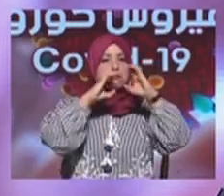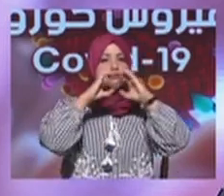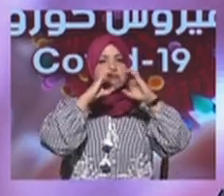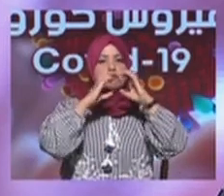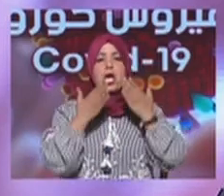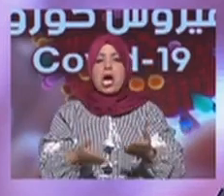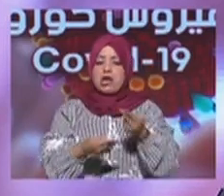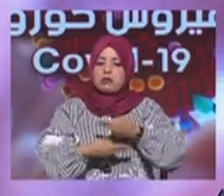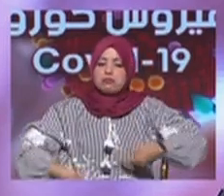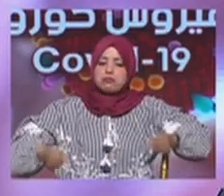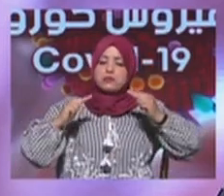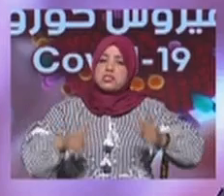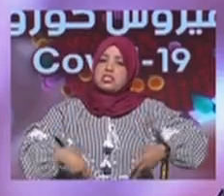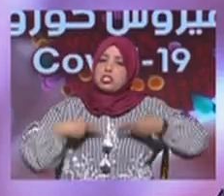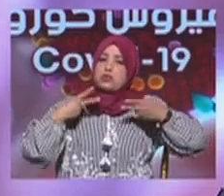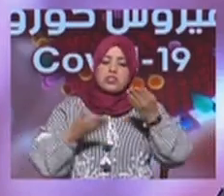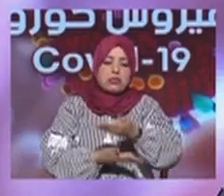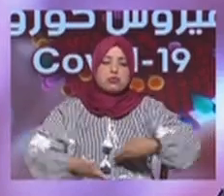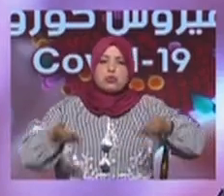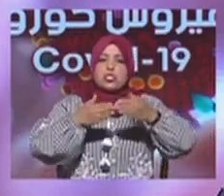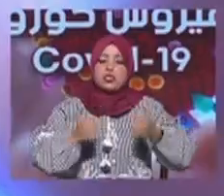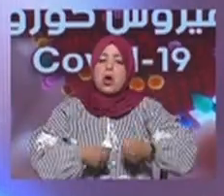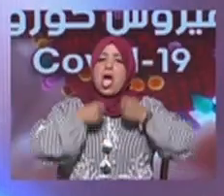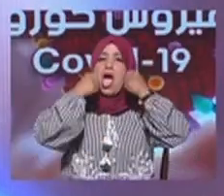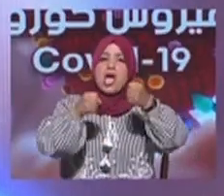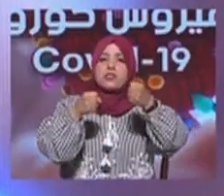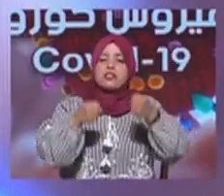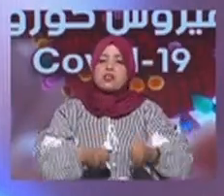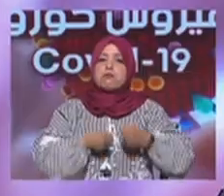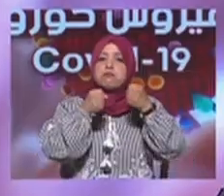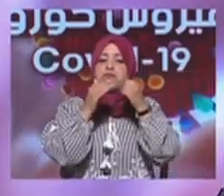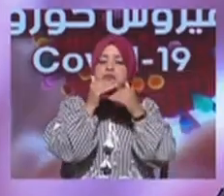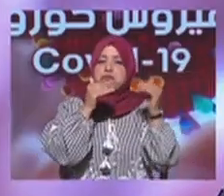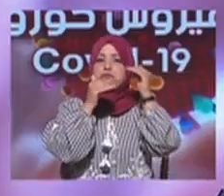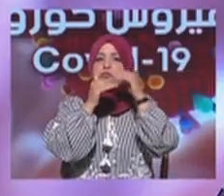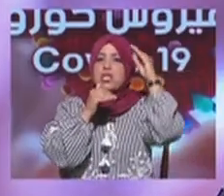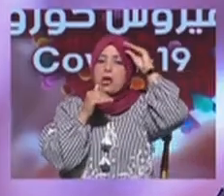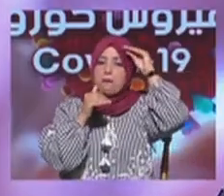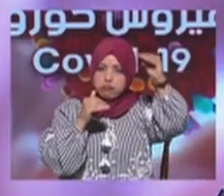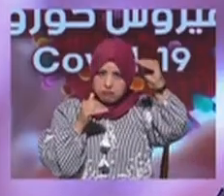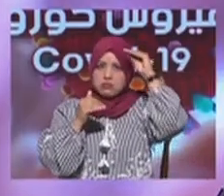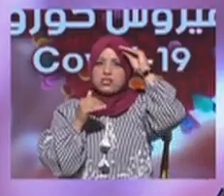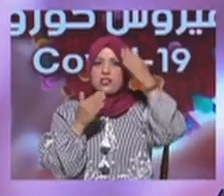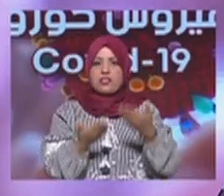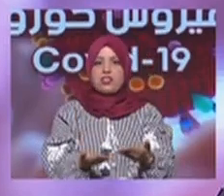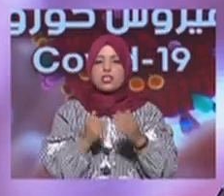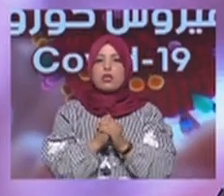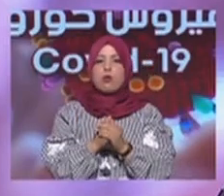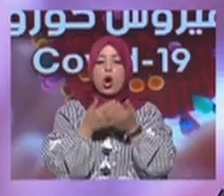فيه وما ينجم كان يعزز هذا القيمة والقدر متاع الأطباء التونسيين. إذا نعاود معاك أنت نذكر